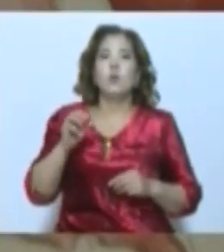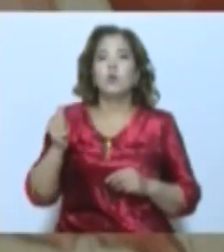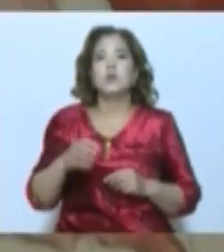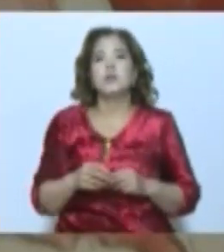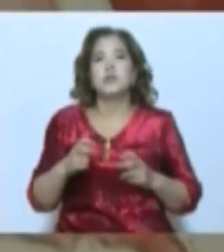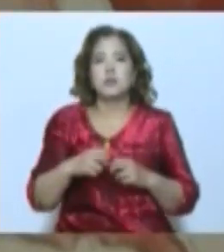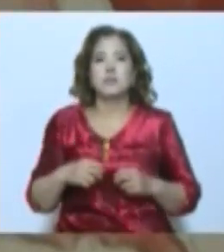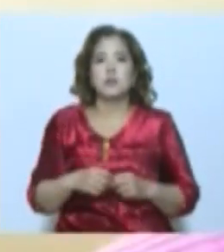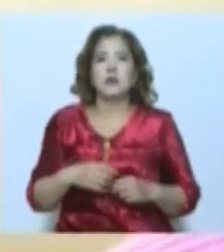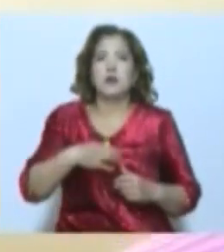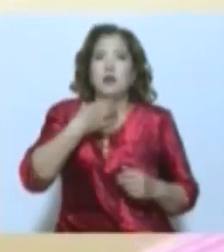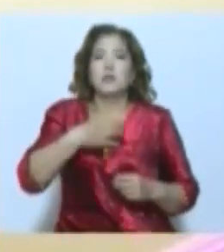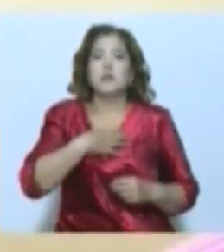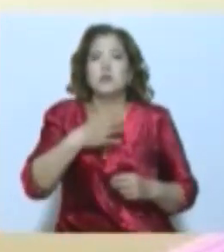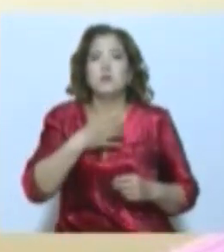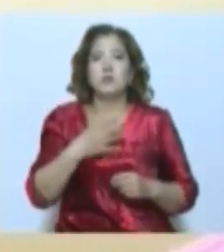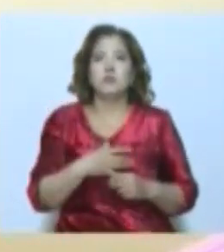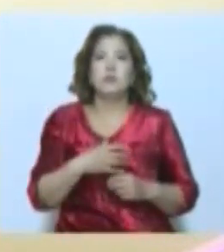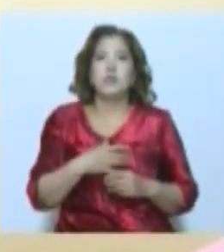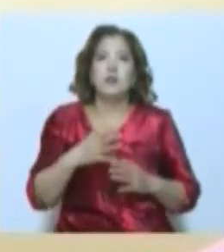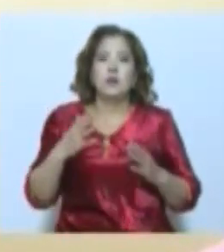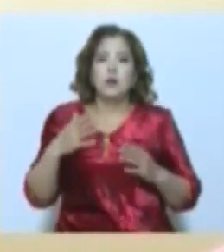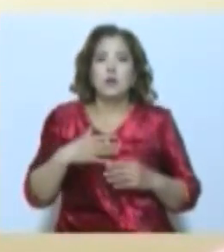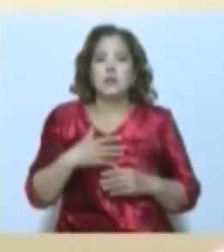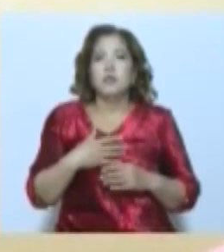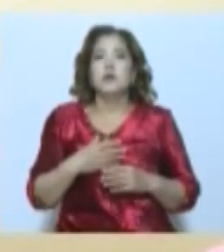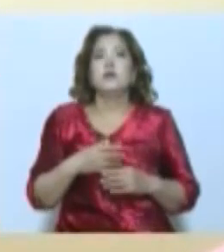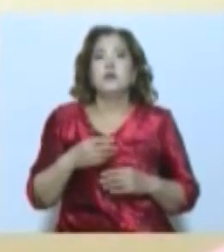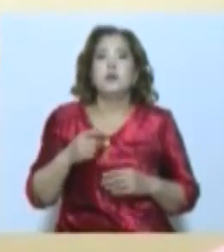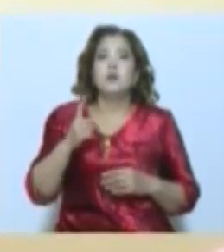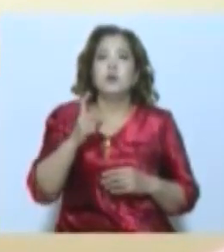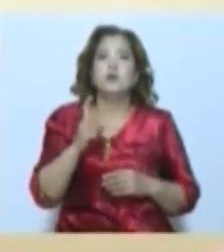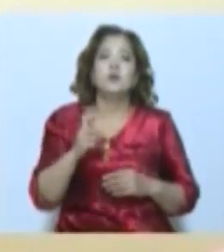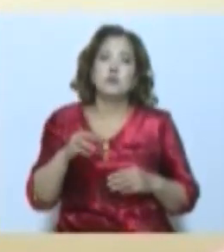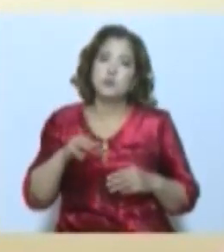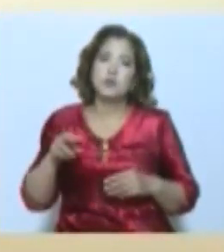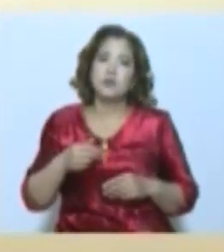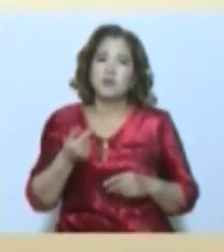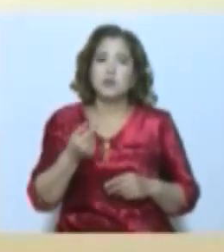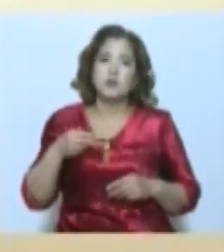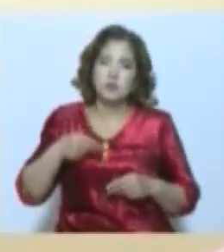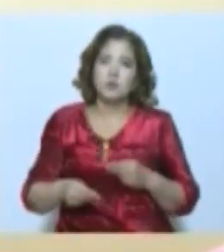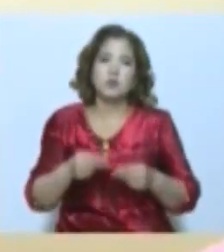Одышка болдым. Дем жетпейді, одышка. 100 метр жүрем, одышка. Жүрмеймін.